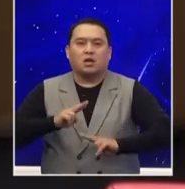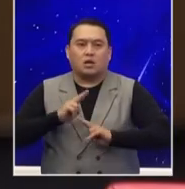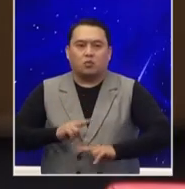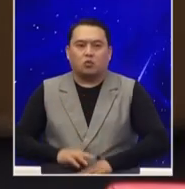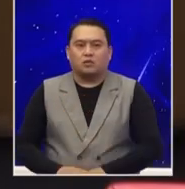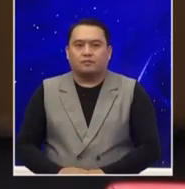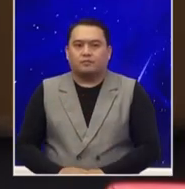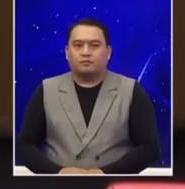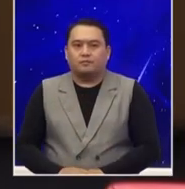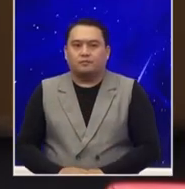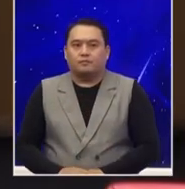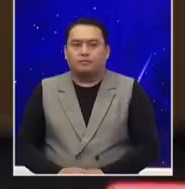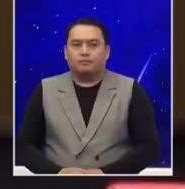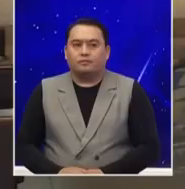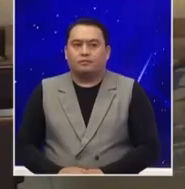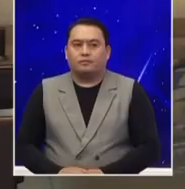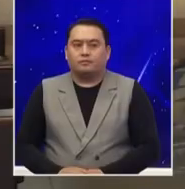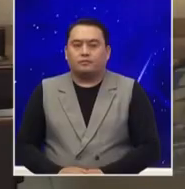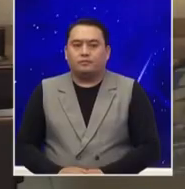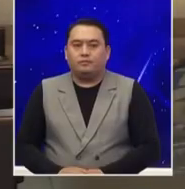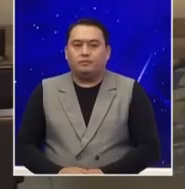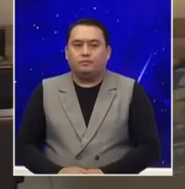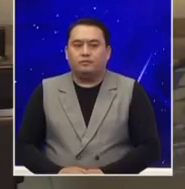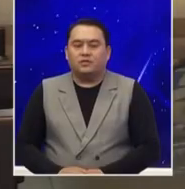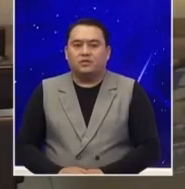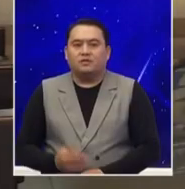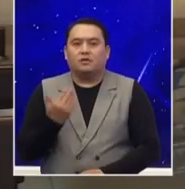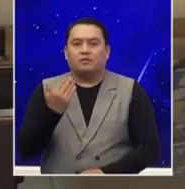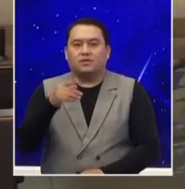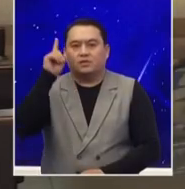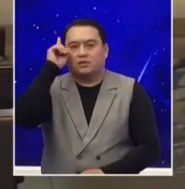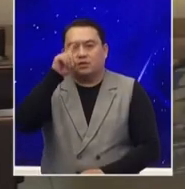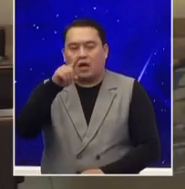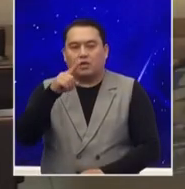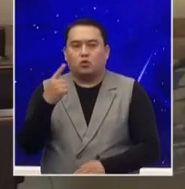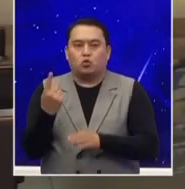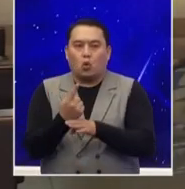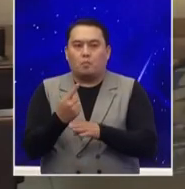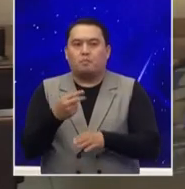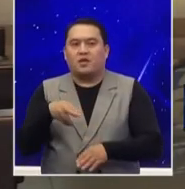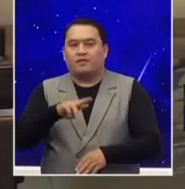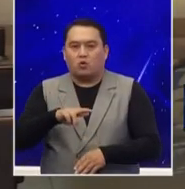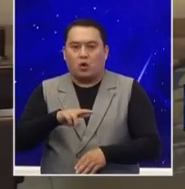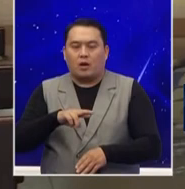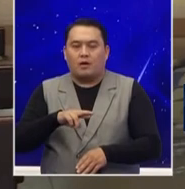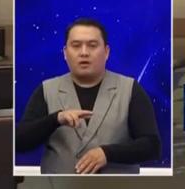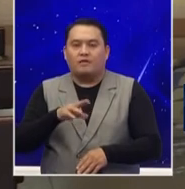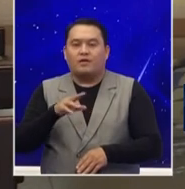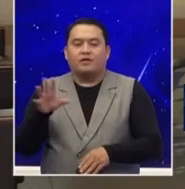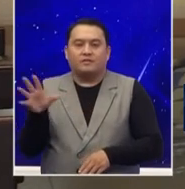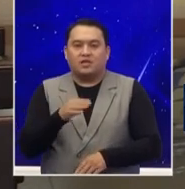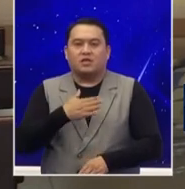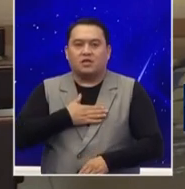работа так как вы знаете до 1 июля был год на период были все наши